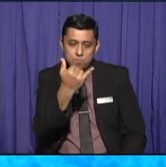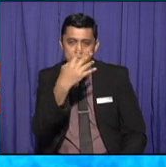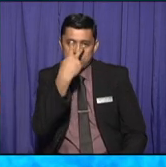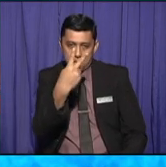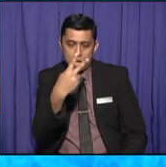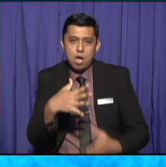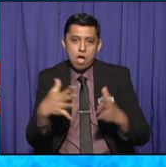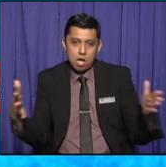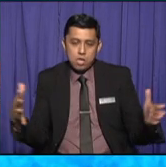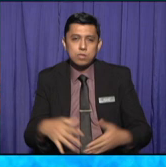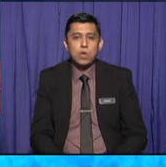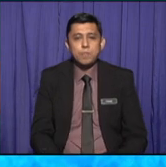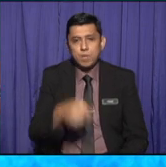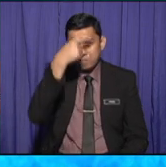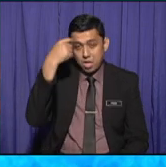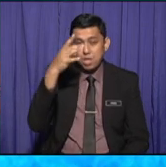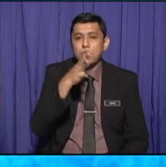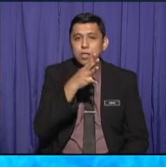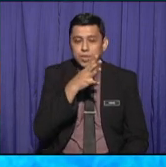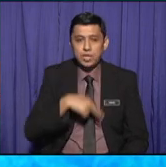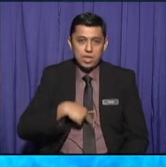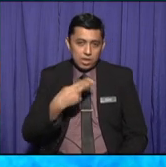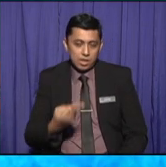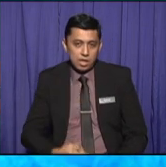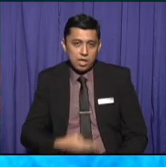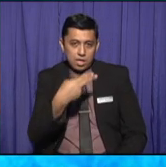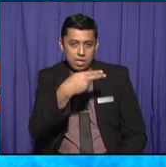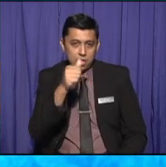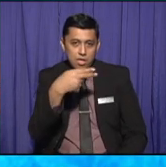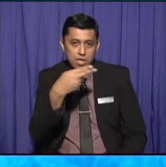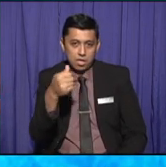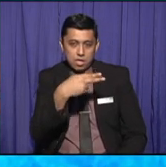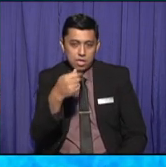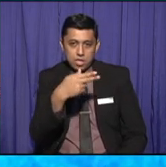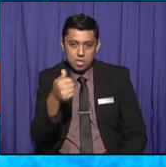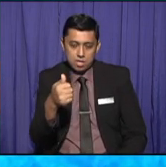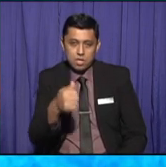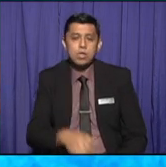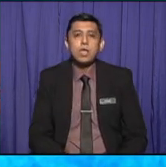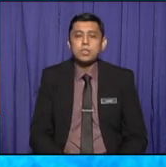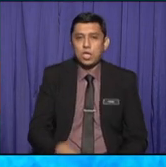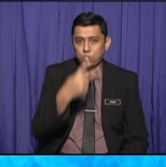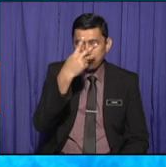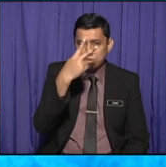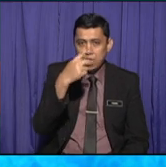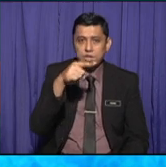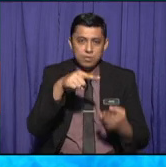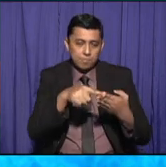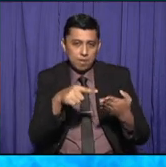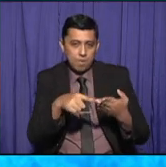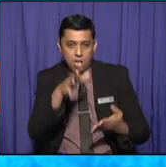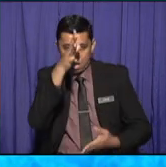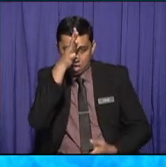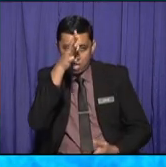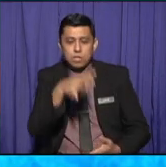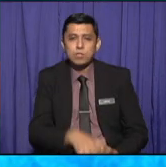Tampak besar sebab mama hamil. Ha, ha, ha, ha, ha, ha. Tengok jari